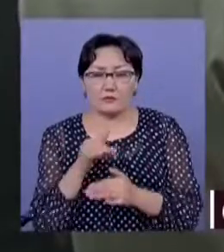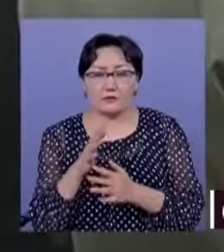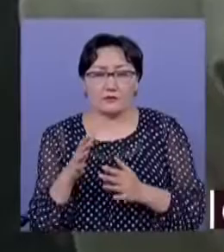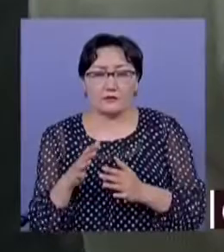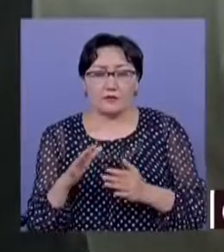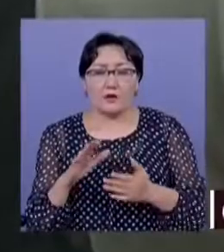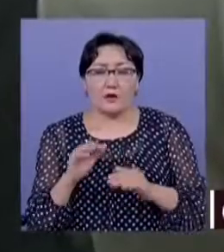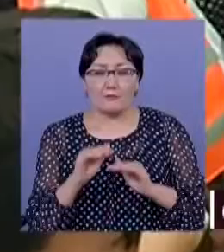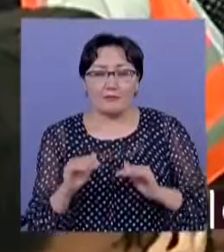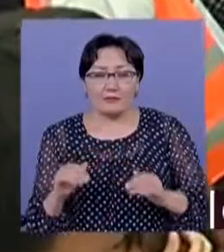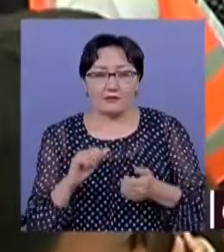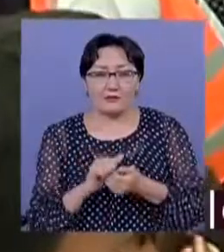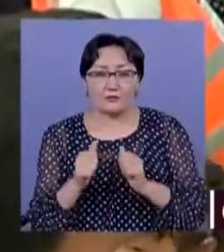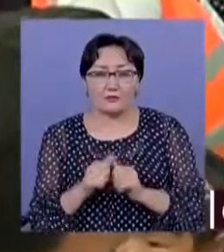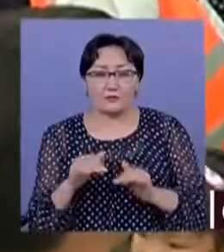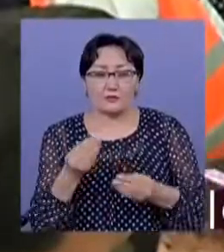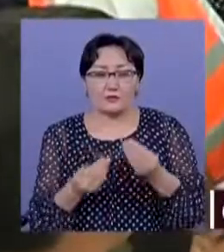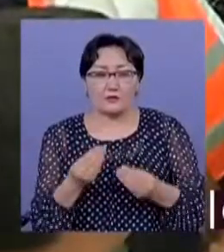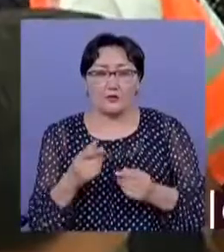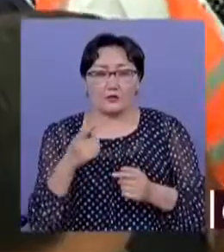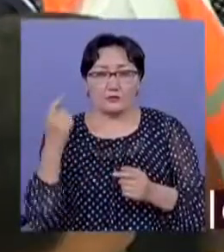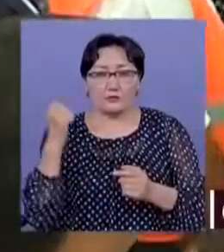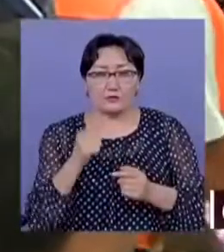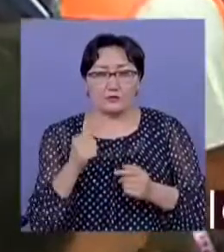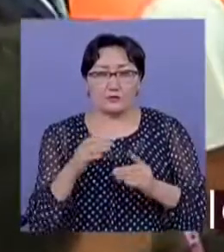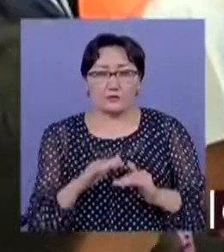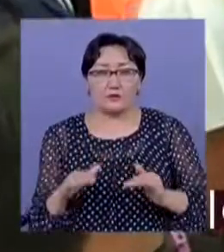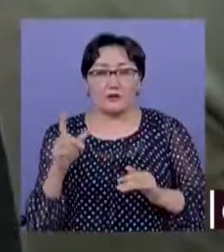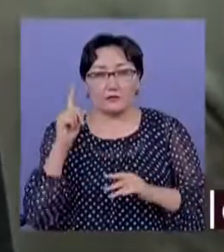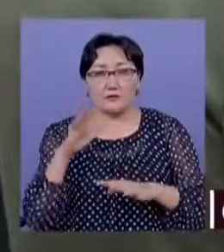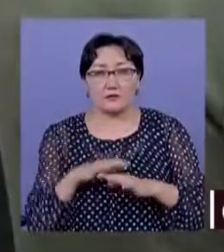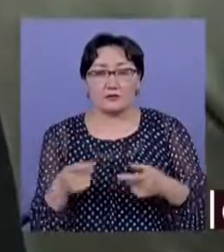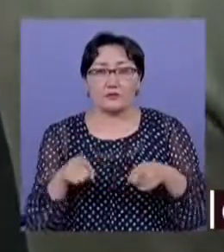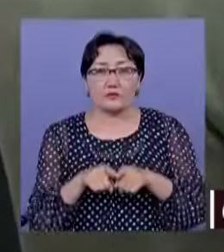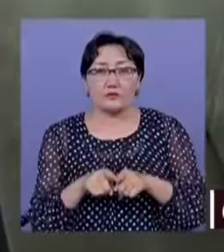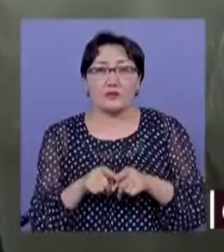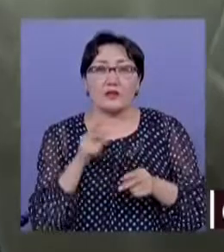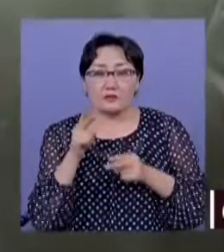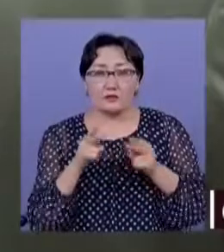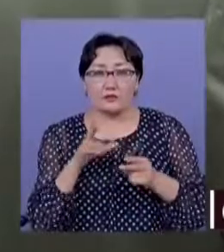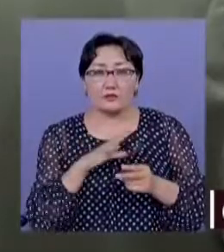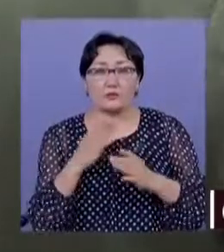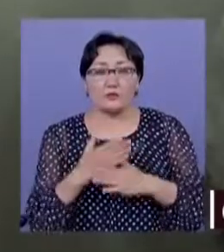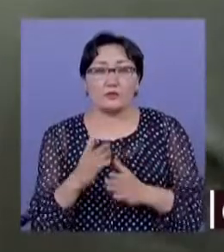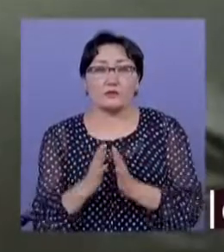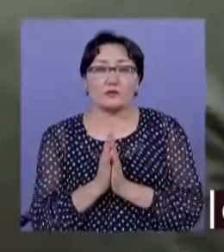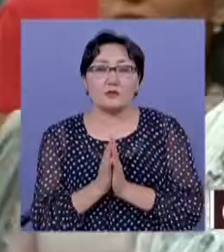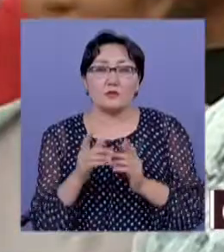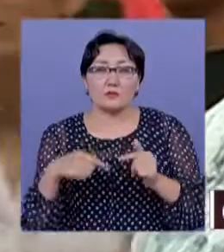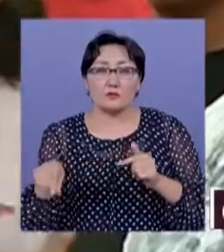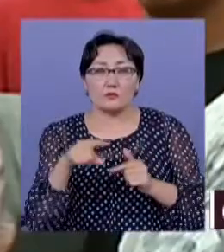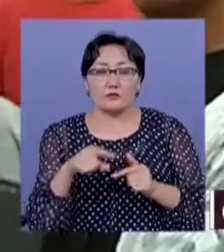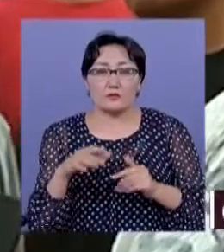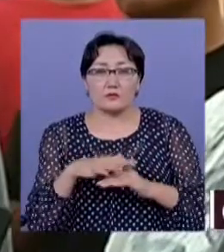Балалар шебенкінің үстінде ойнап жатыр. Тура бір ай бұрын шұғылалық тұрғындар Алматы әкіміне осылай жанайқайын жеткізіп көмек сұраған еді. Мұндағы